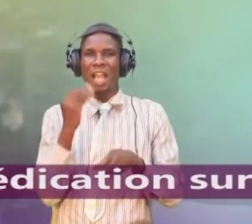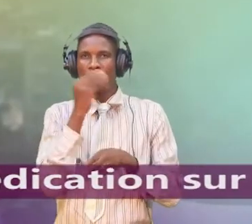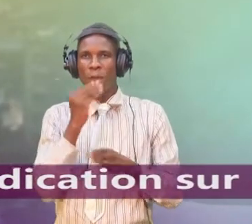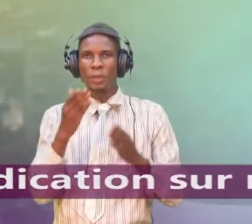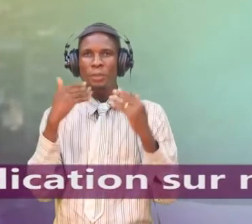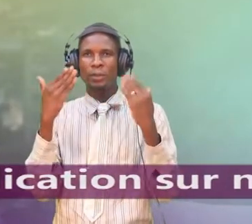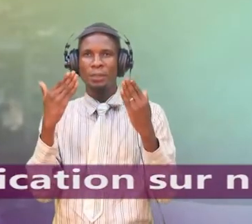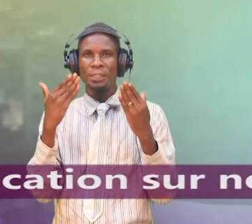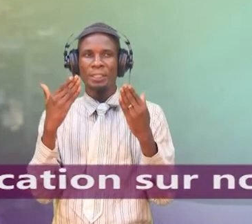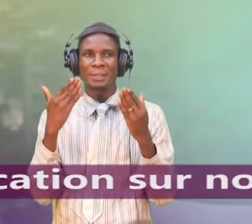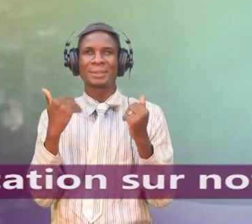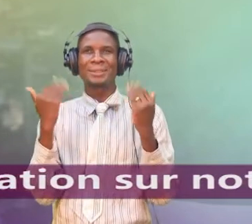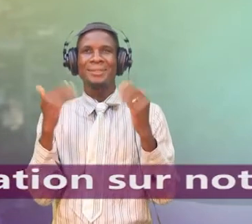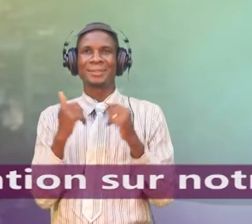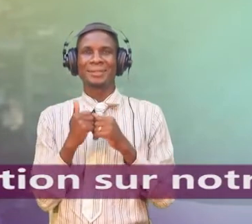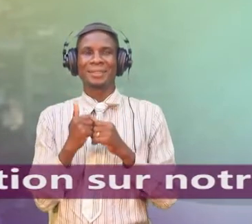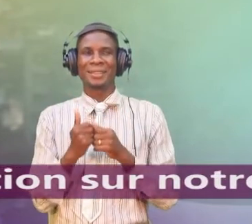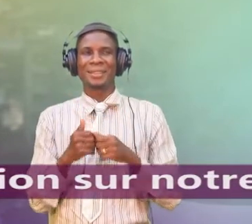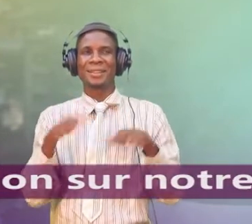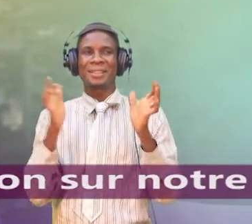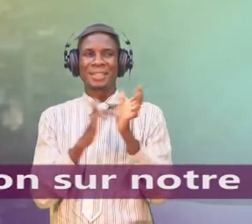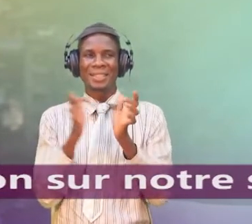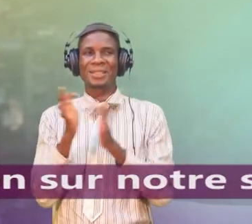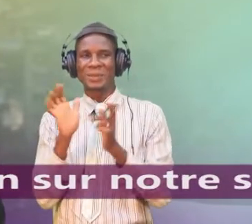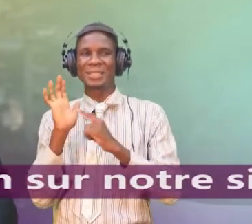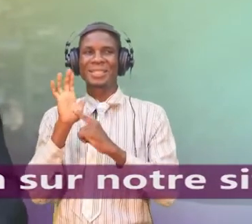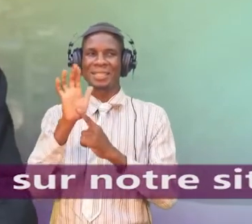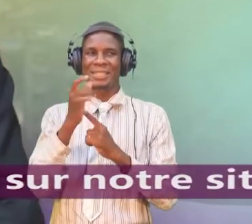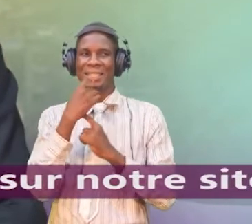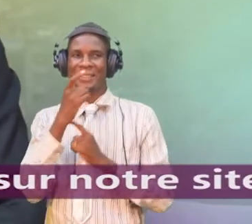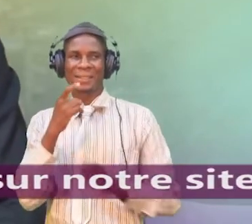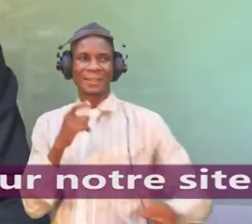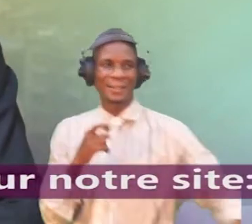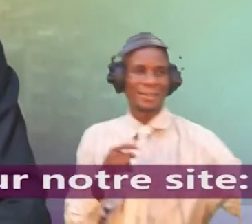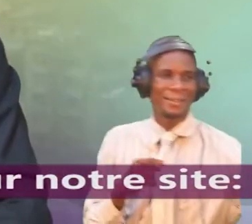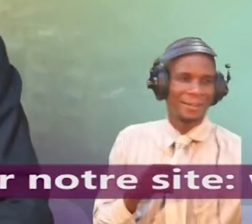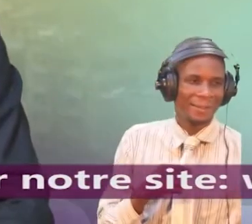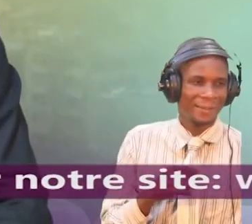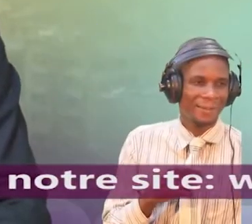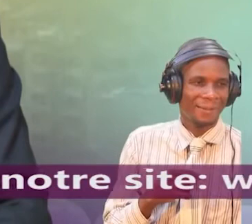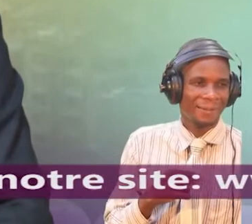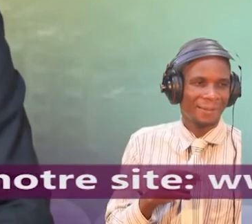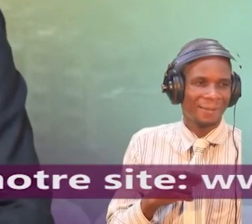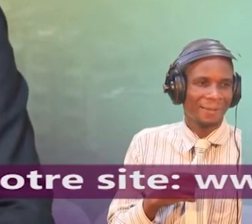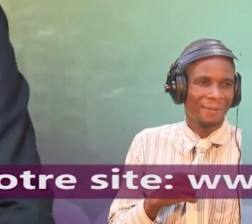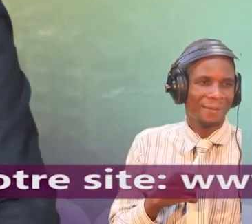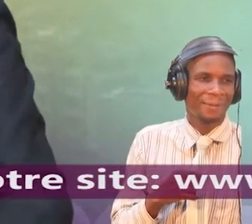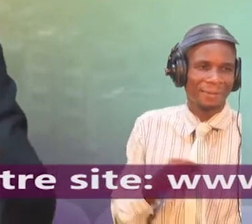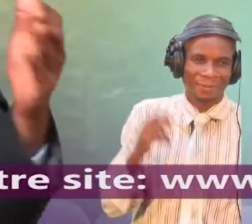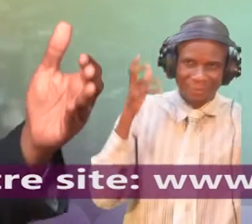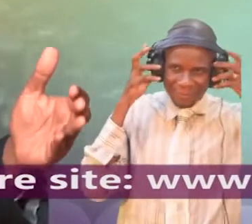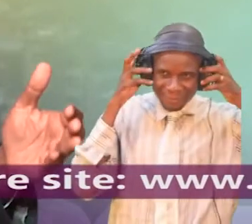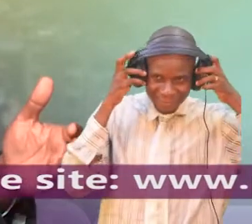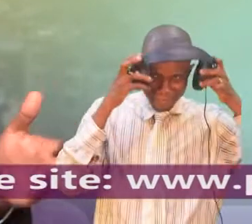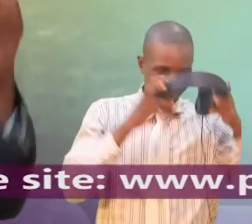Yenda zali katikati penza ya makambo etali kokangisa liloba na nzambe. Yesu yeme ya zali koloba na mokanda Yohane mokapazomi na sambo eteni